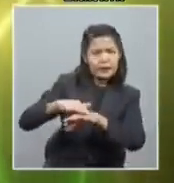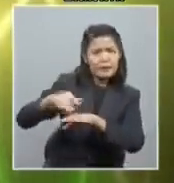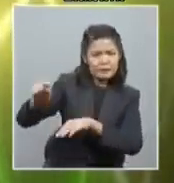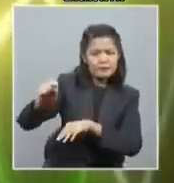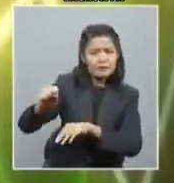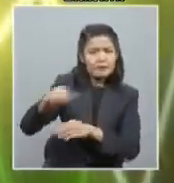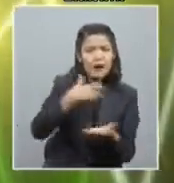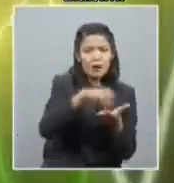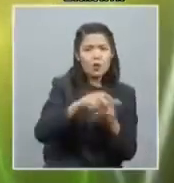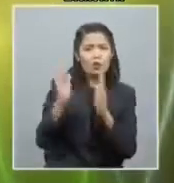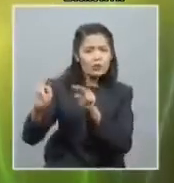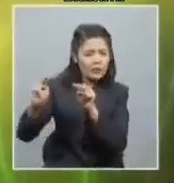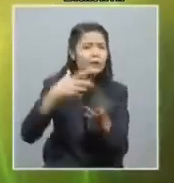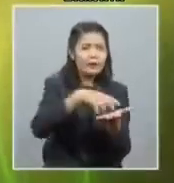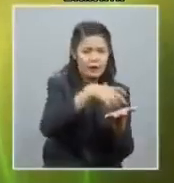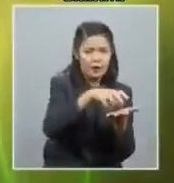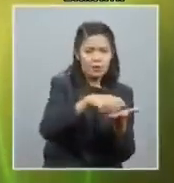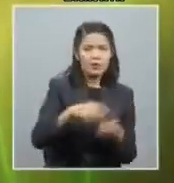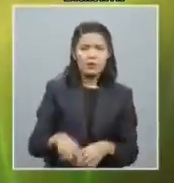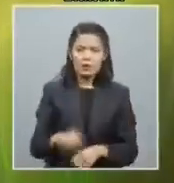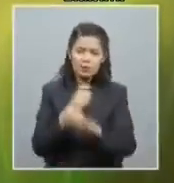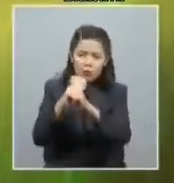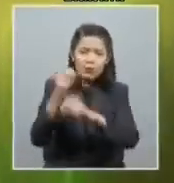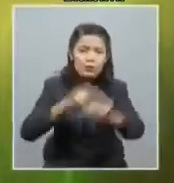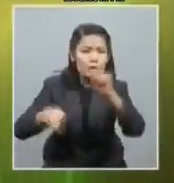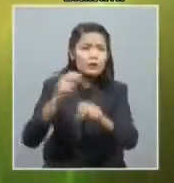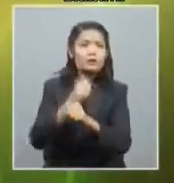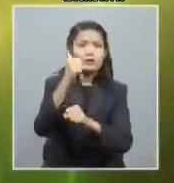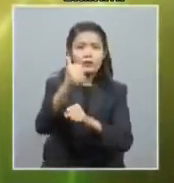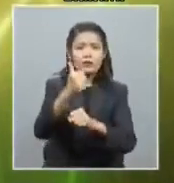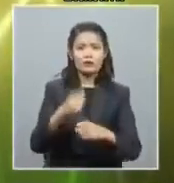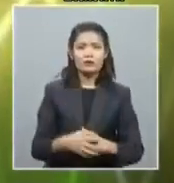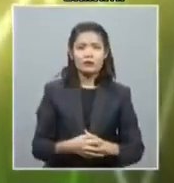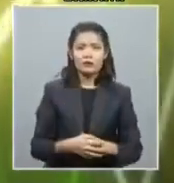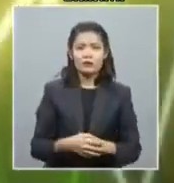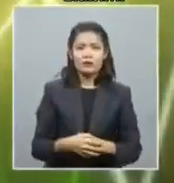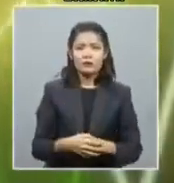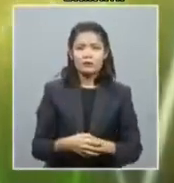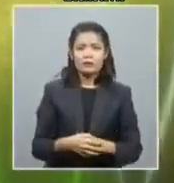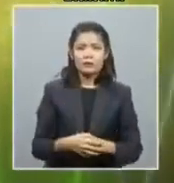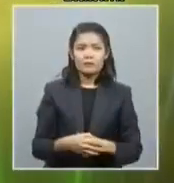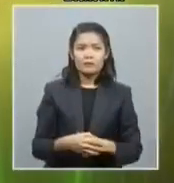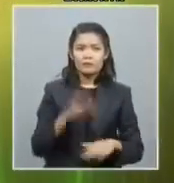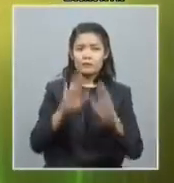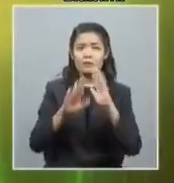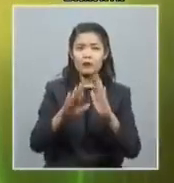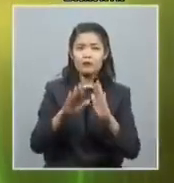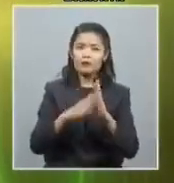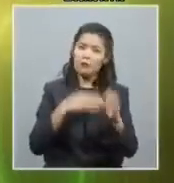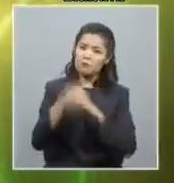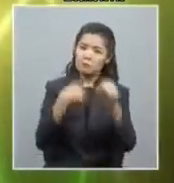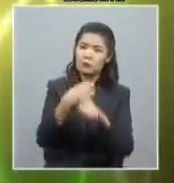พยานมันมีกฎหมายคุ้มครองพยานนะพยานเราคุ้มครองกันไว้คดีทิ้งทุด ค่ะ ประมาณนู่นเราเป็นสิบ